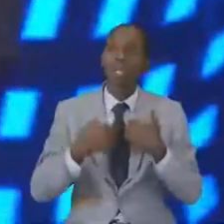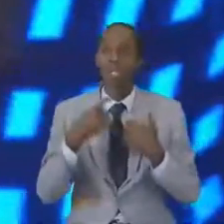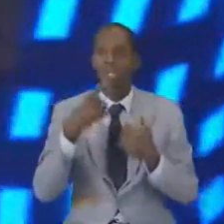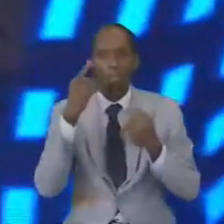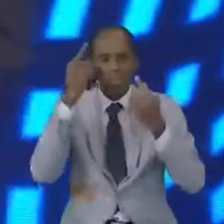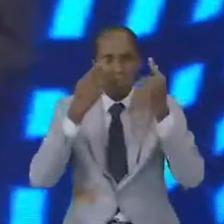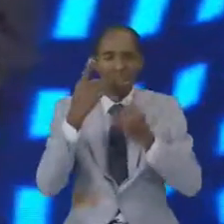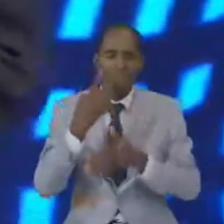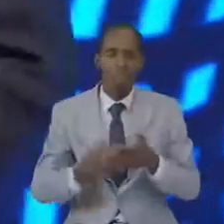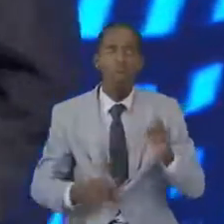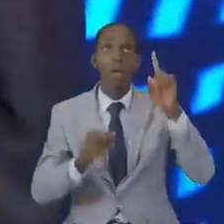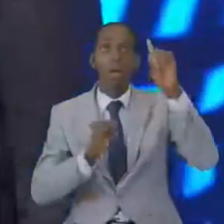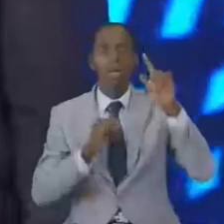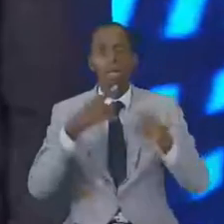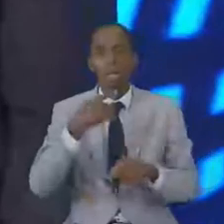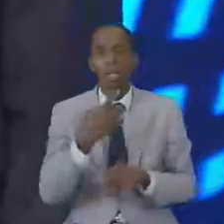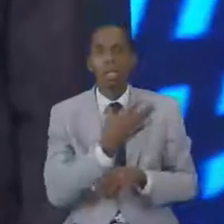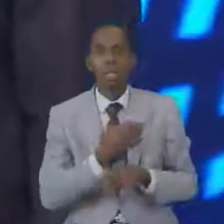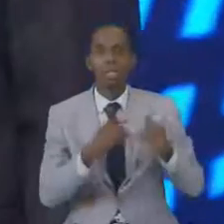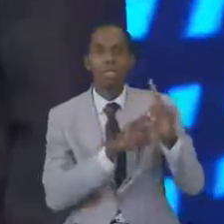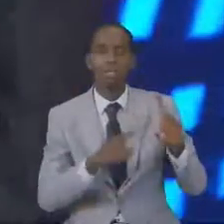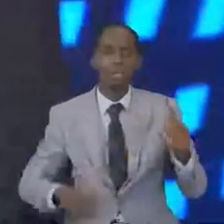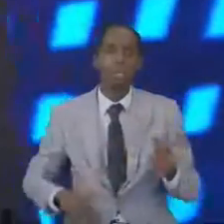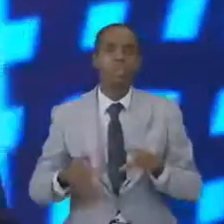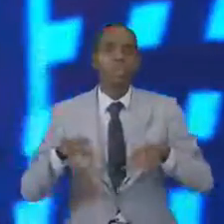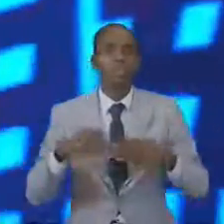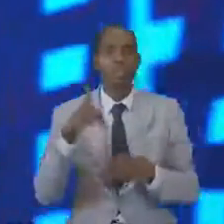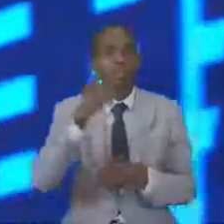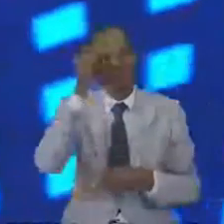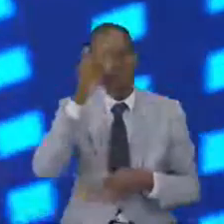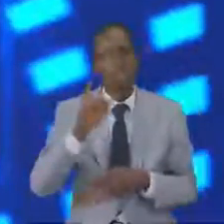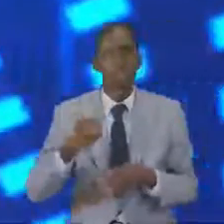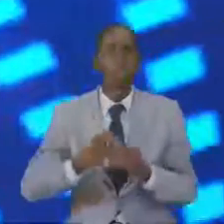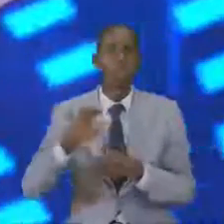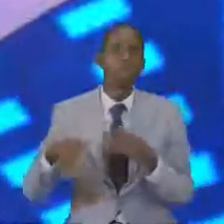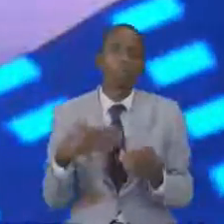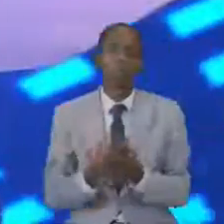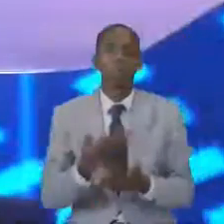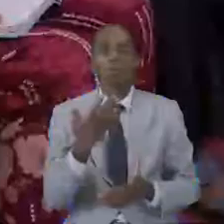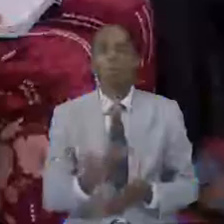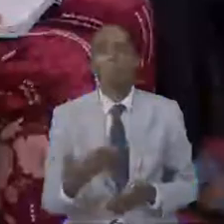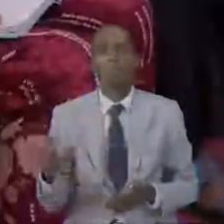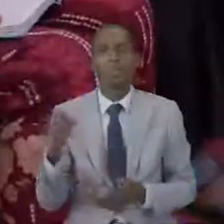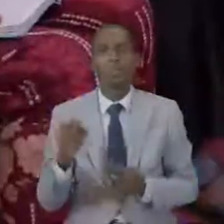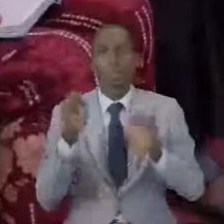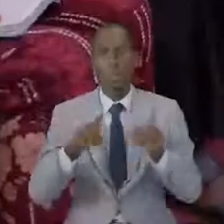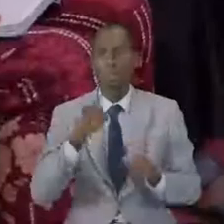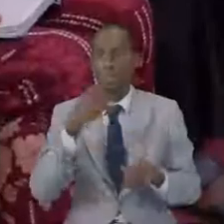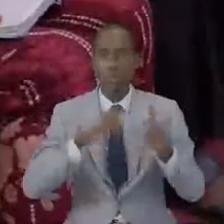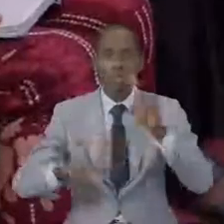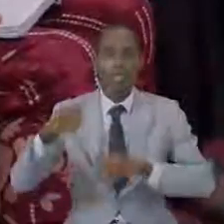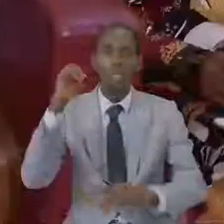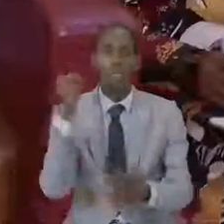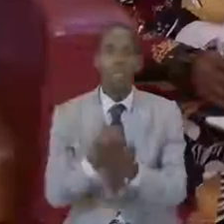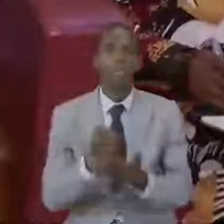comprendre ce que je dis car le Seigneur te donnera de l'intelligence en toute chose puis-je avoir une bonne